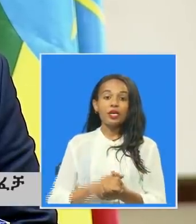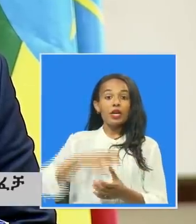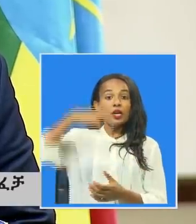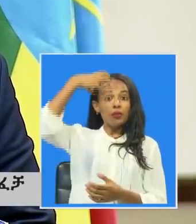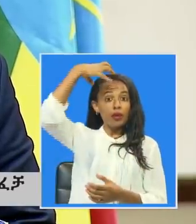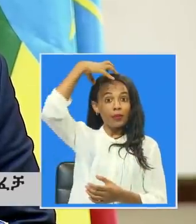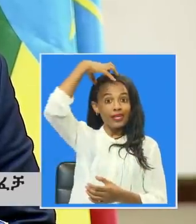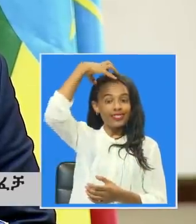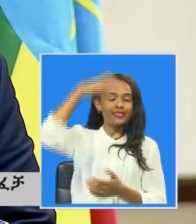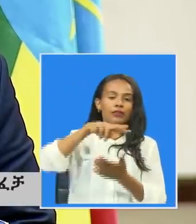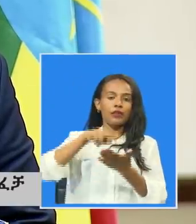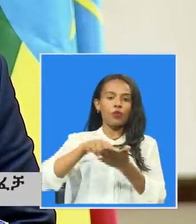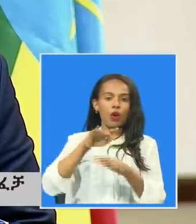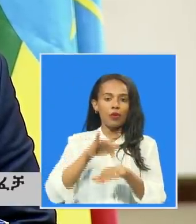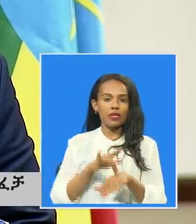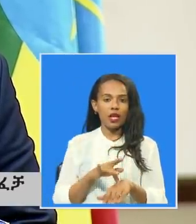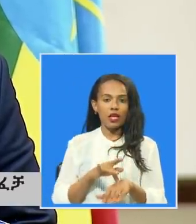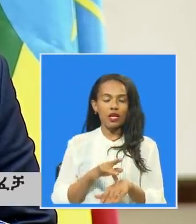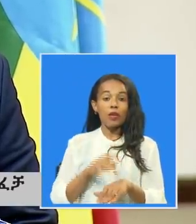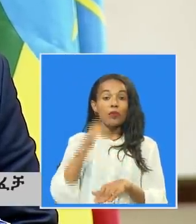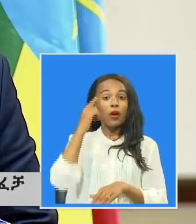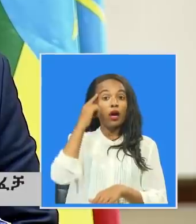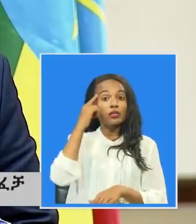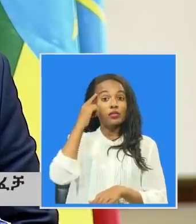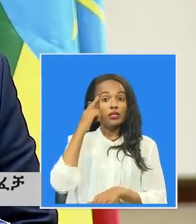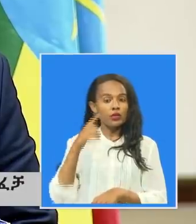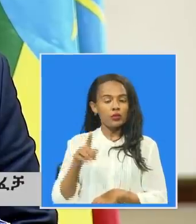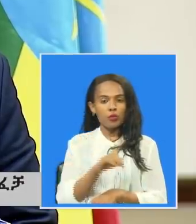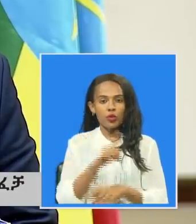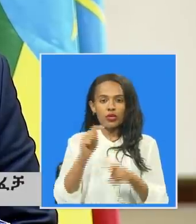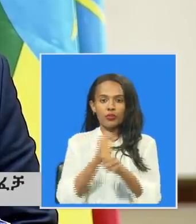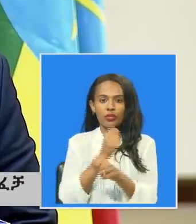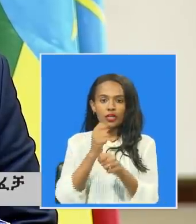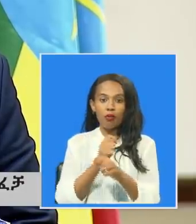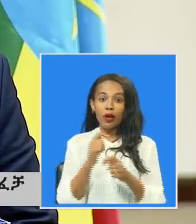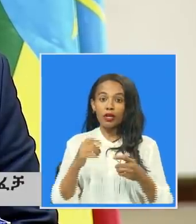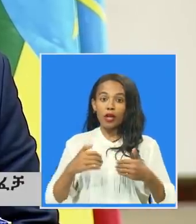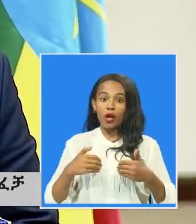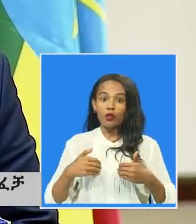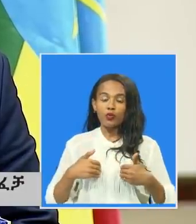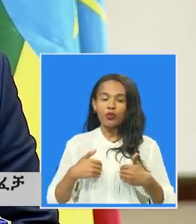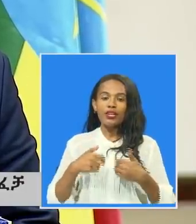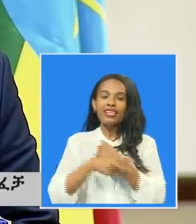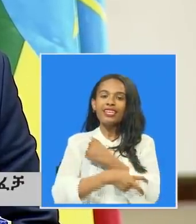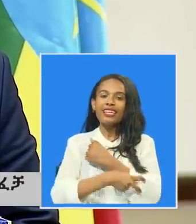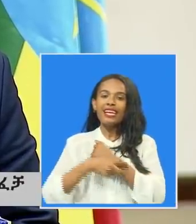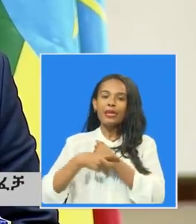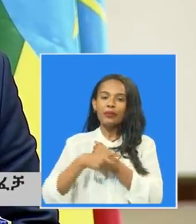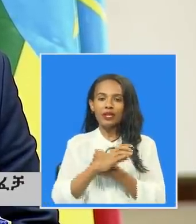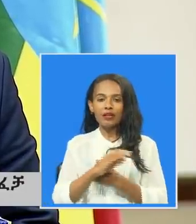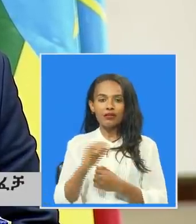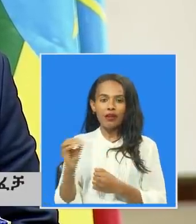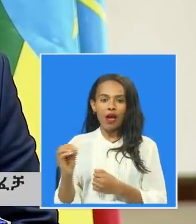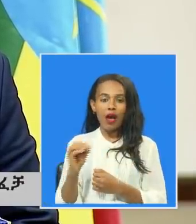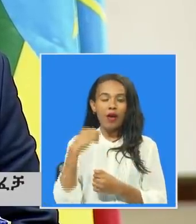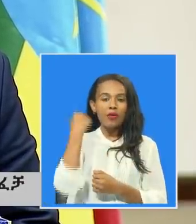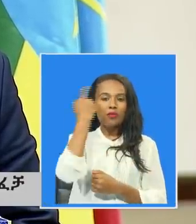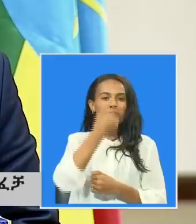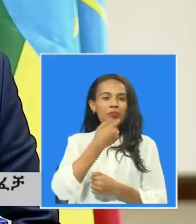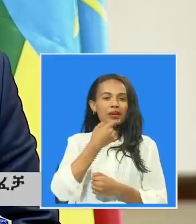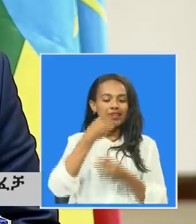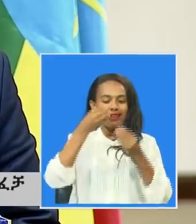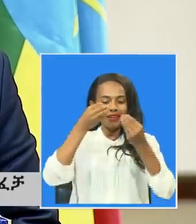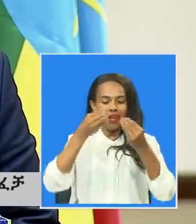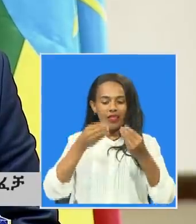በመንግስት ተቋማት ላይ በአስተሳሰብም ሆነ በተግባርም ያሉ የሌብነትና መልክ